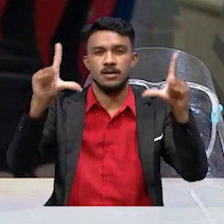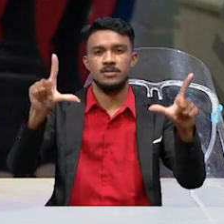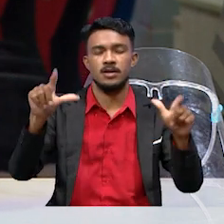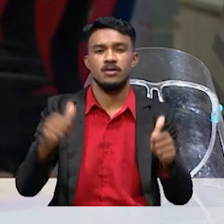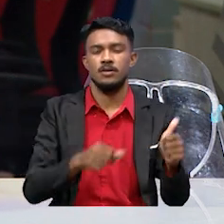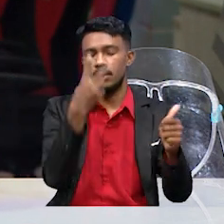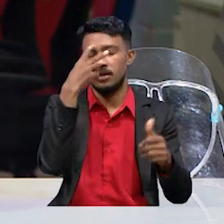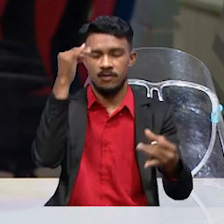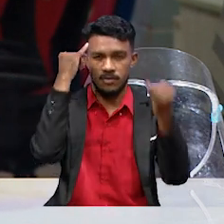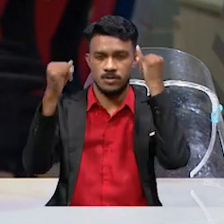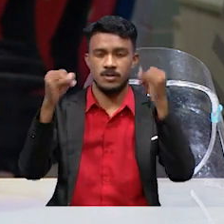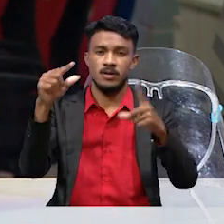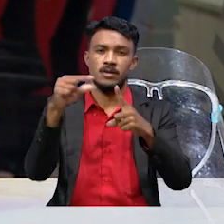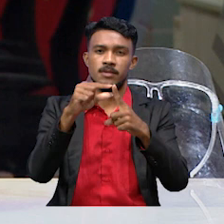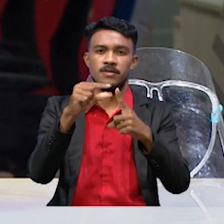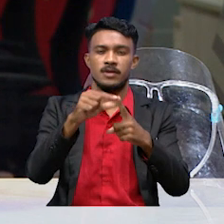ita kampanye povo neliang.